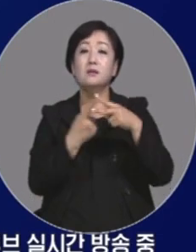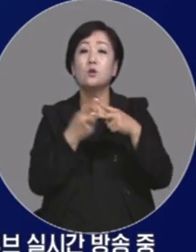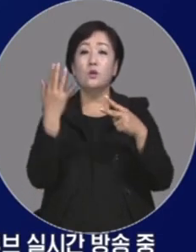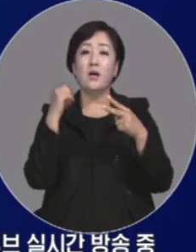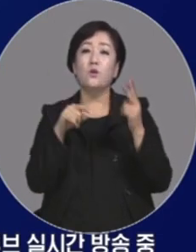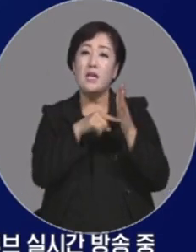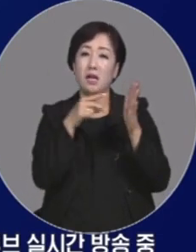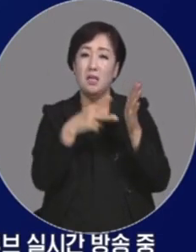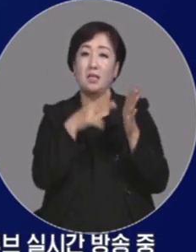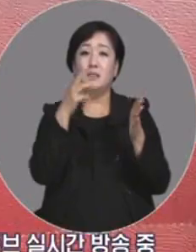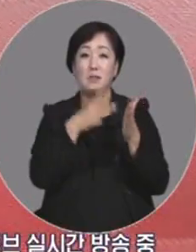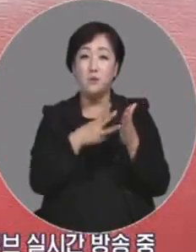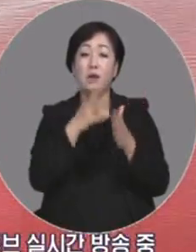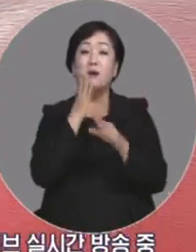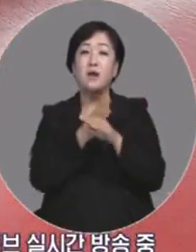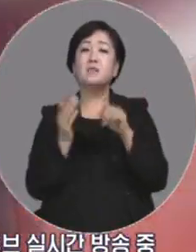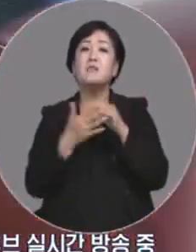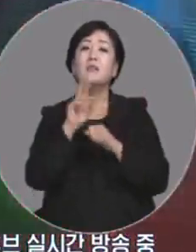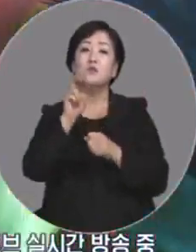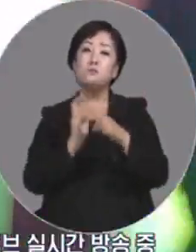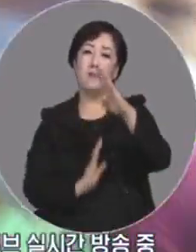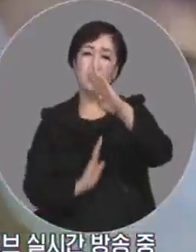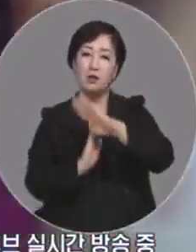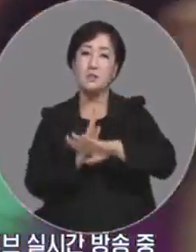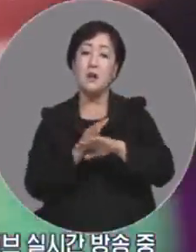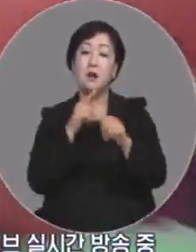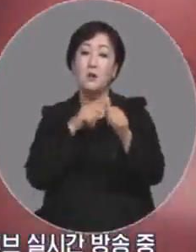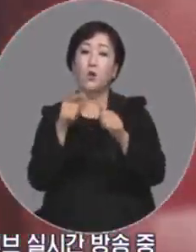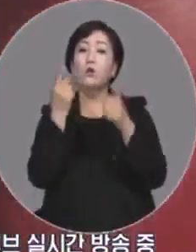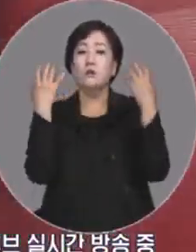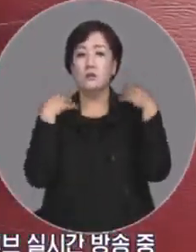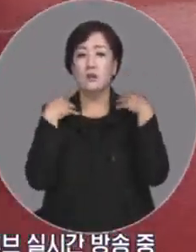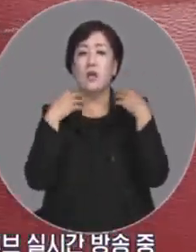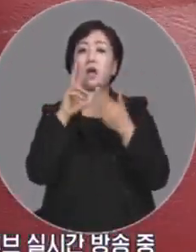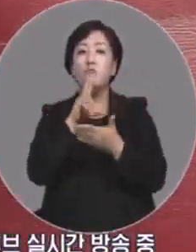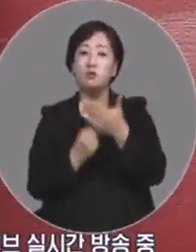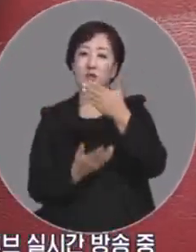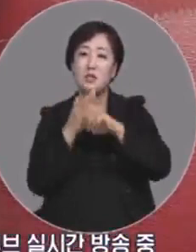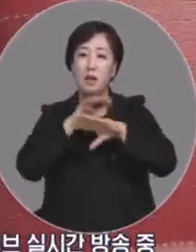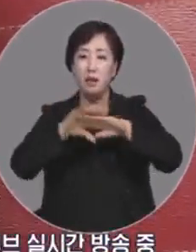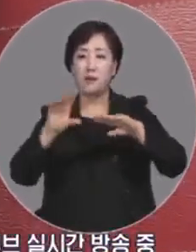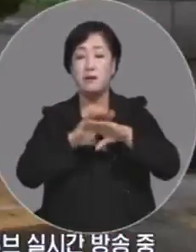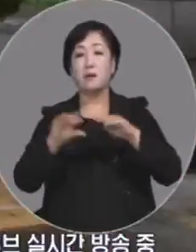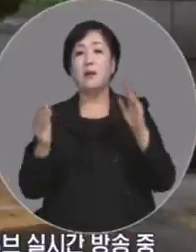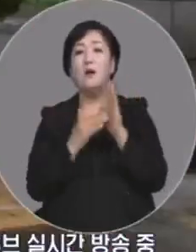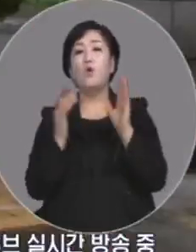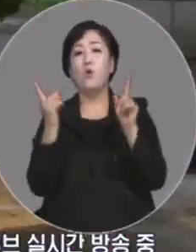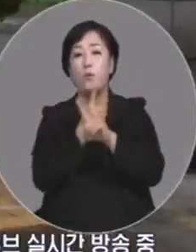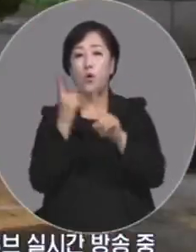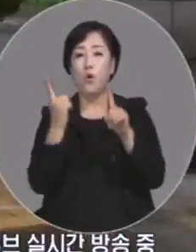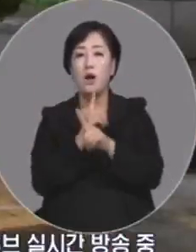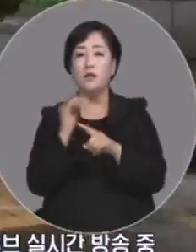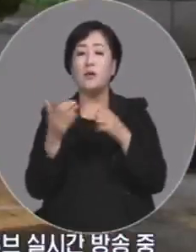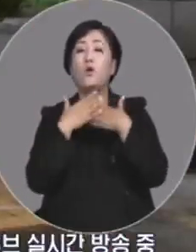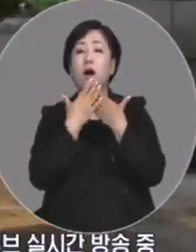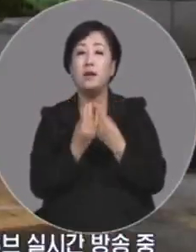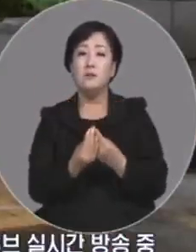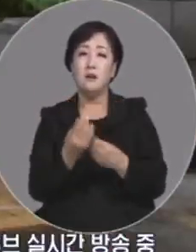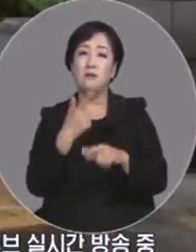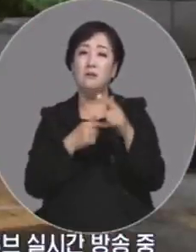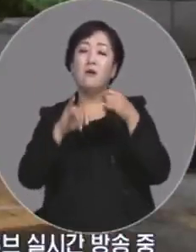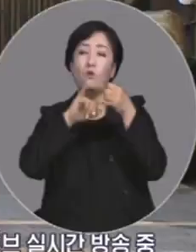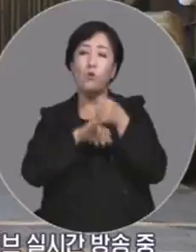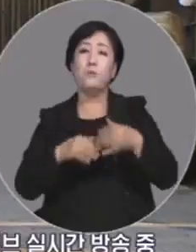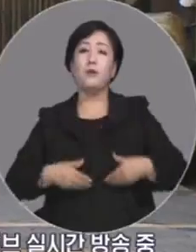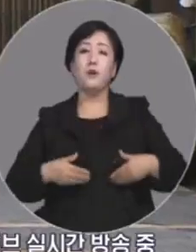20명 이상인 곳입니다. 교육청은 시범 운영을 통해 도출되는 문제점을 개선하고 보완해 학생 안전을 위해 꼭 필요한 곳부터